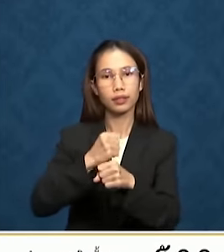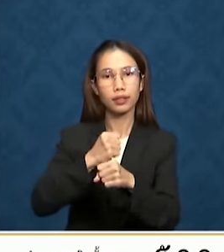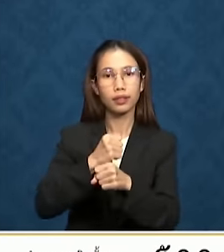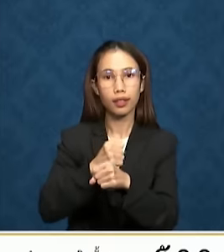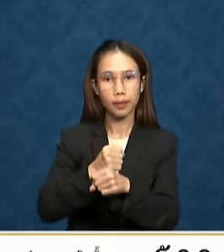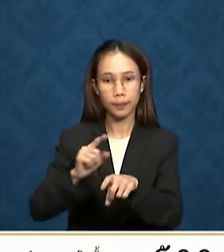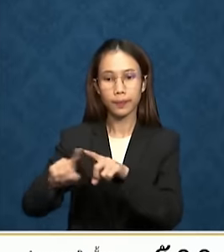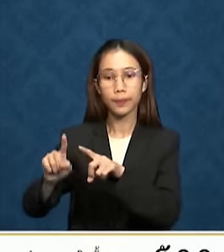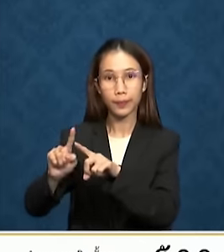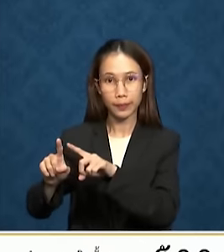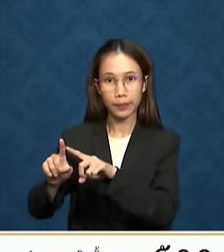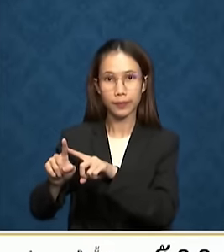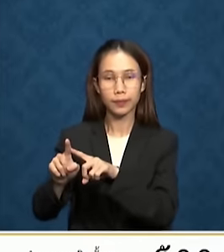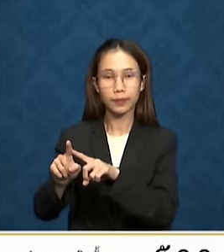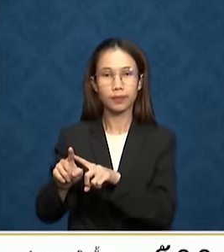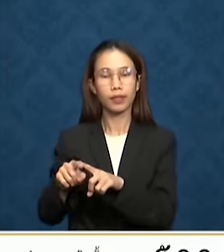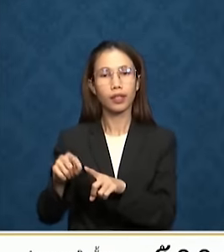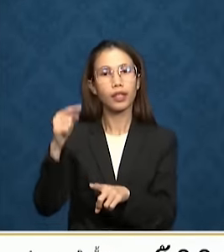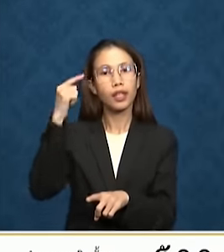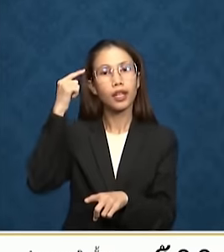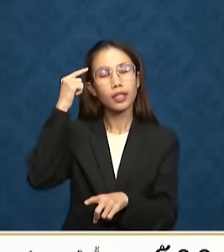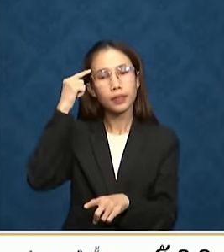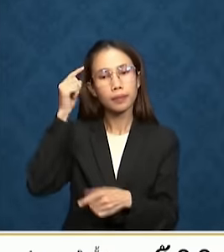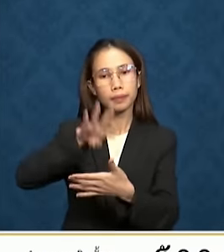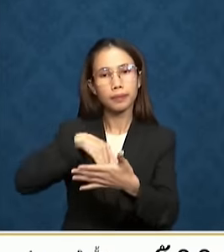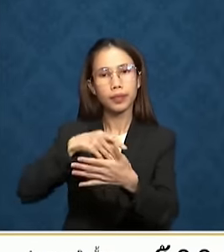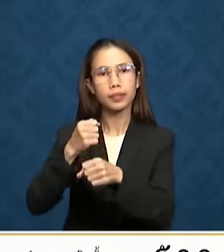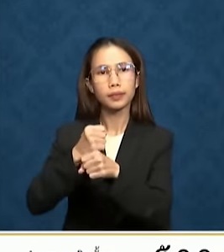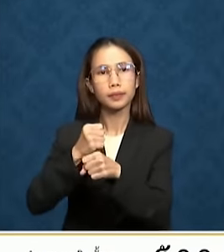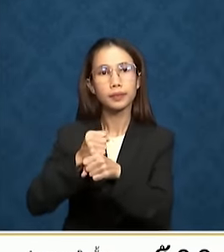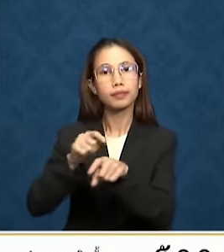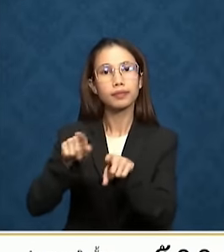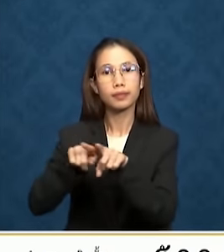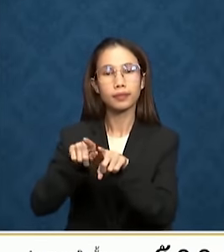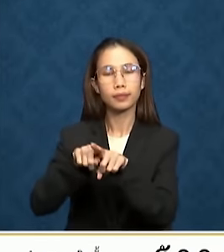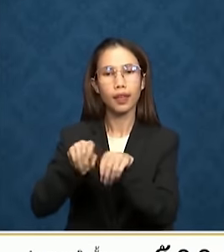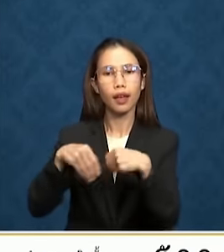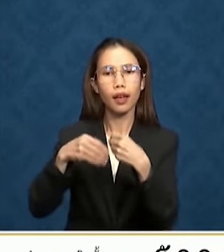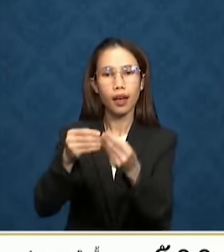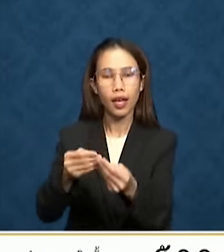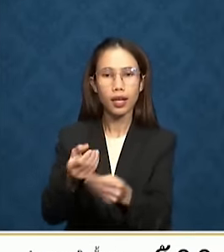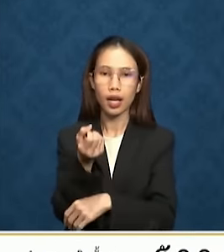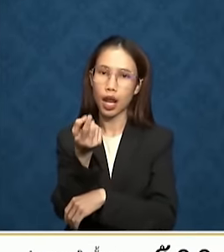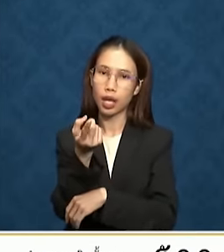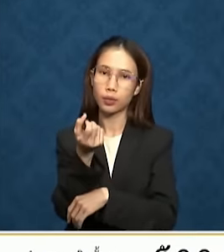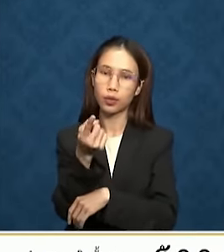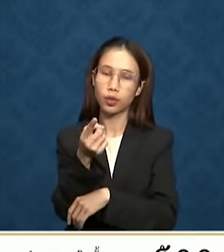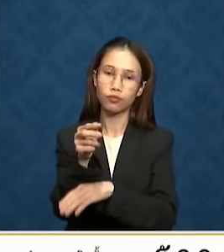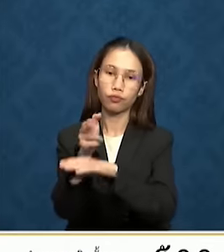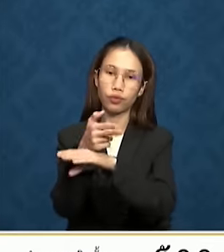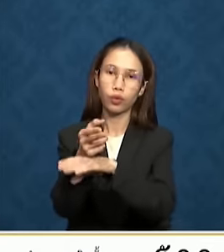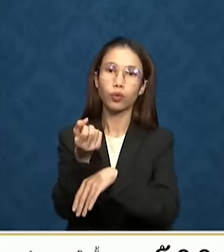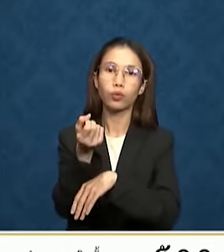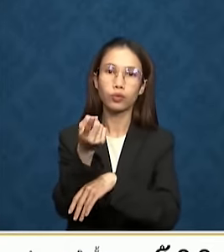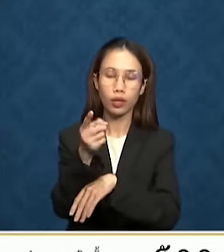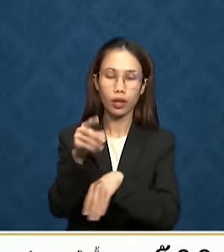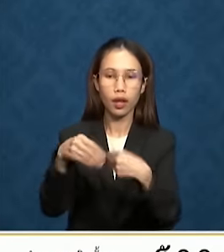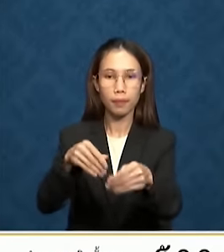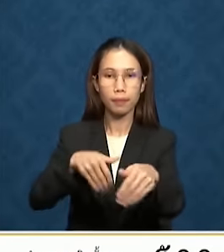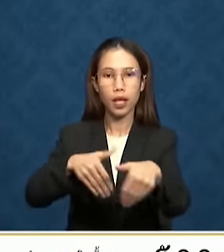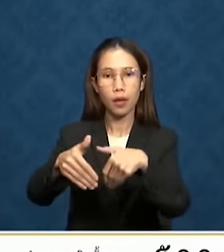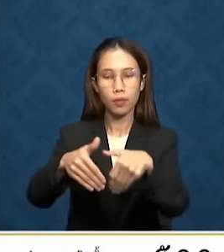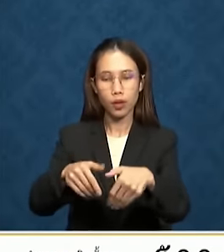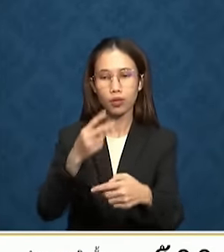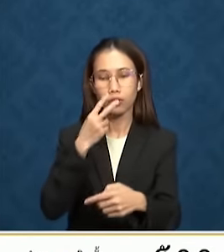การที่จะต้องมีการbroadcastนะครับ broadcastหรือว่าการไลฟ์สดให้ประชาชนได้เห็นว่าในการทำกรรมาธิการ